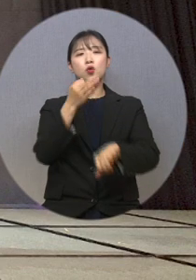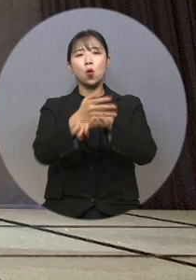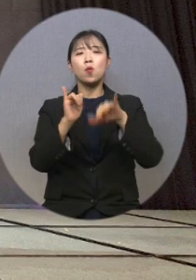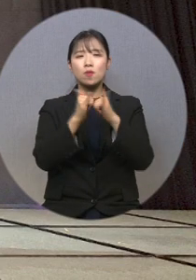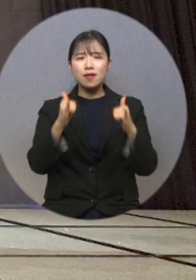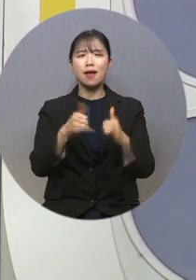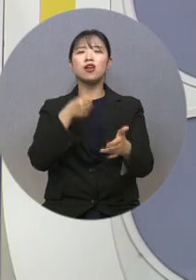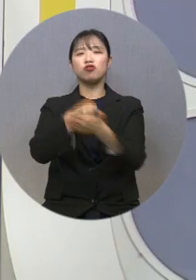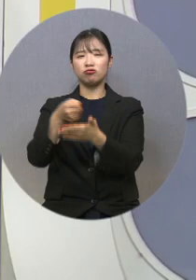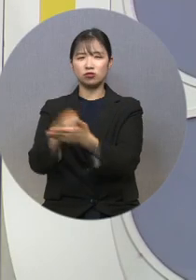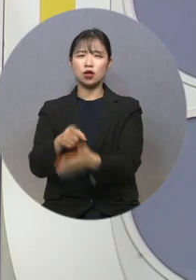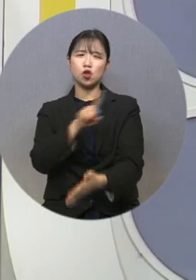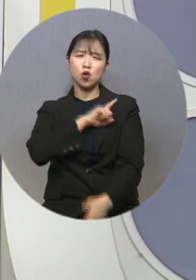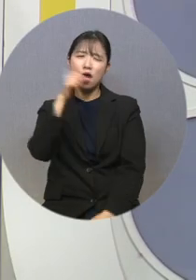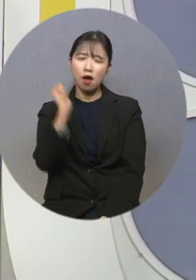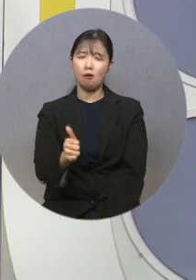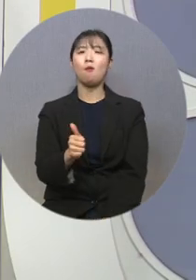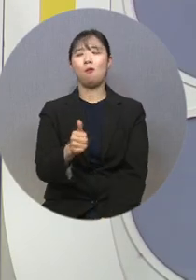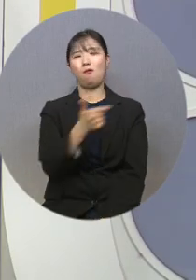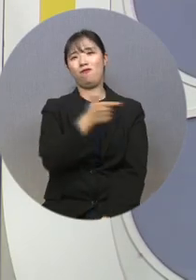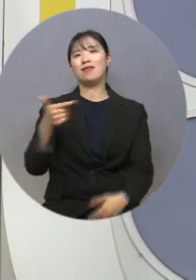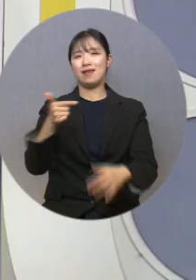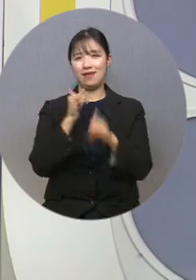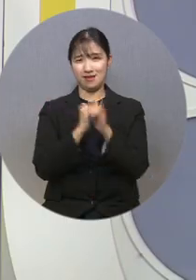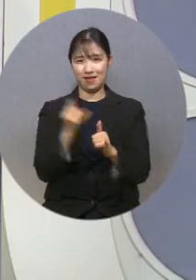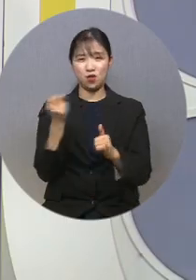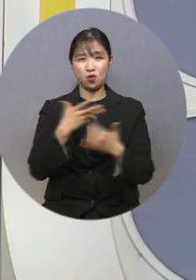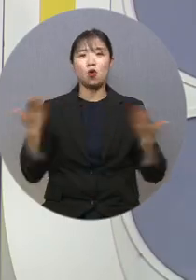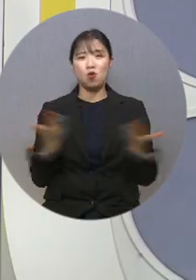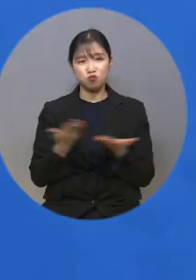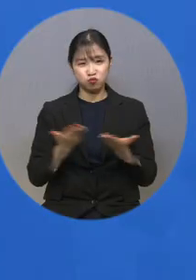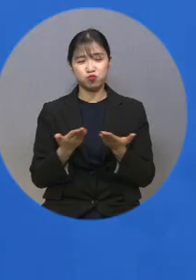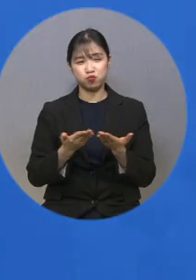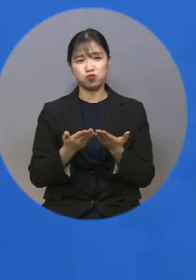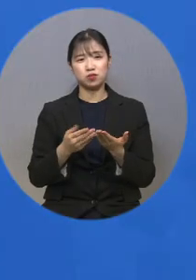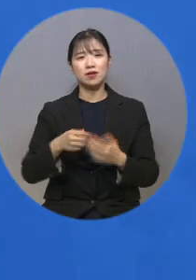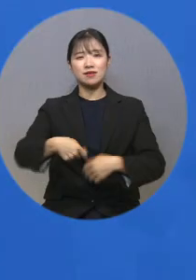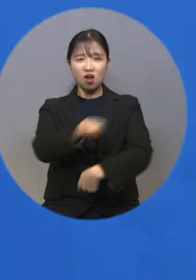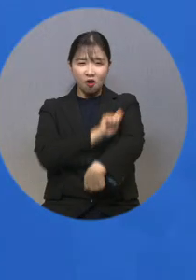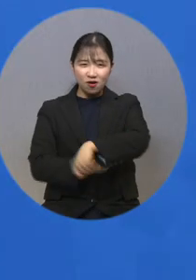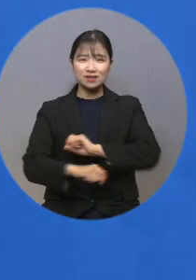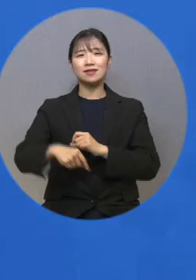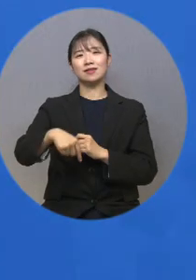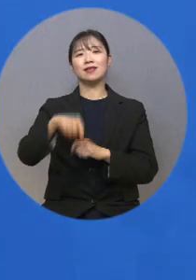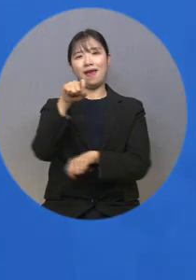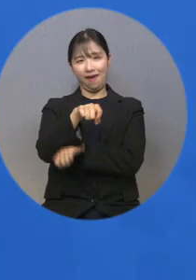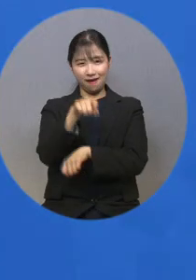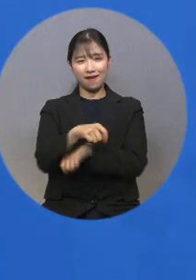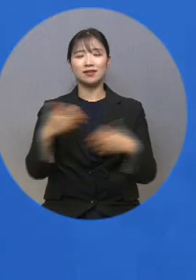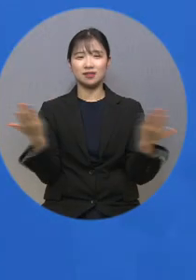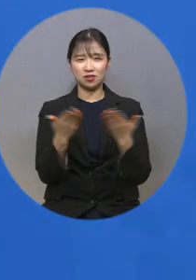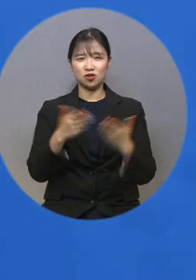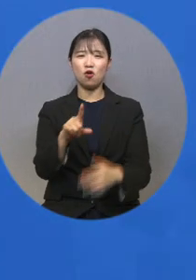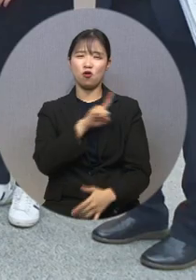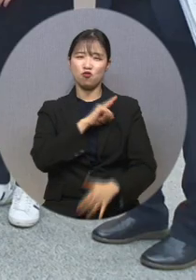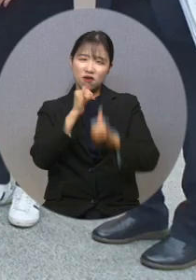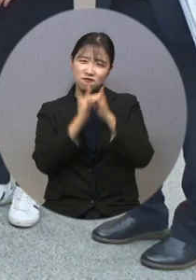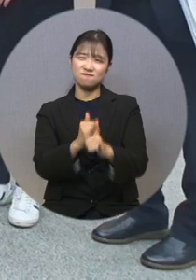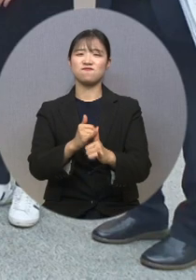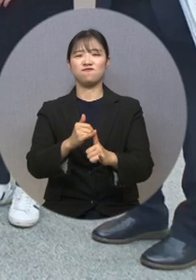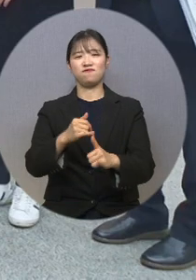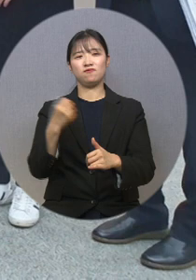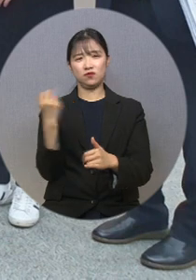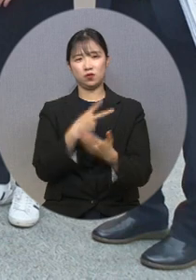최고의 브랜드 대상. 네. 그리고 또 업무적으로는 적극 행정 최우수상. 이야. 그다음에